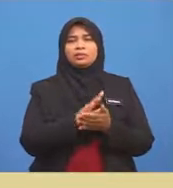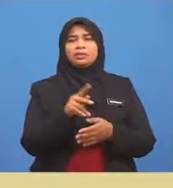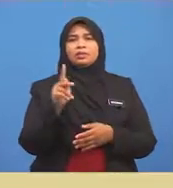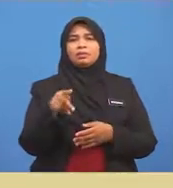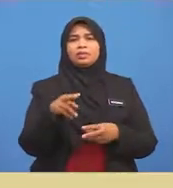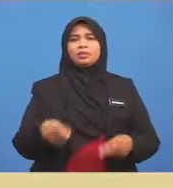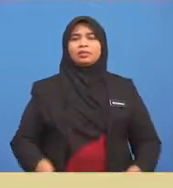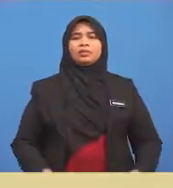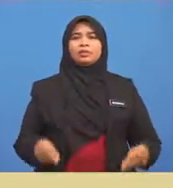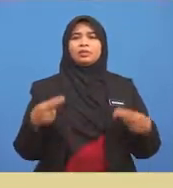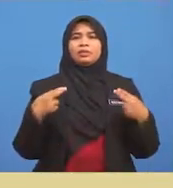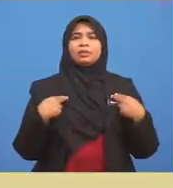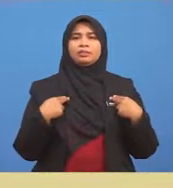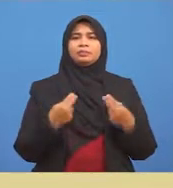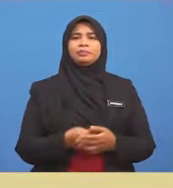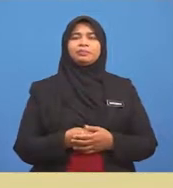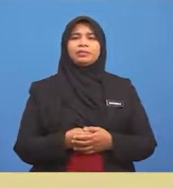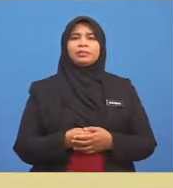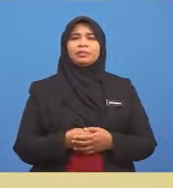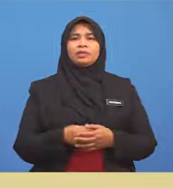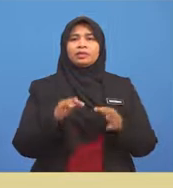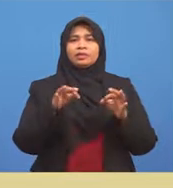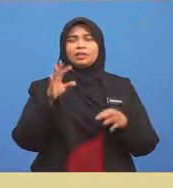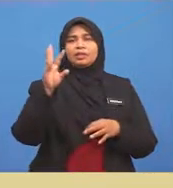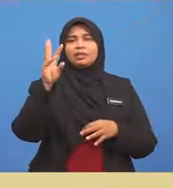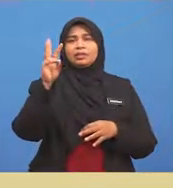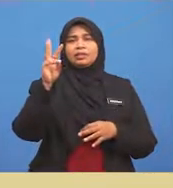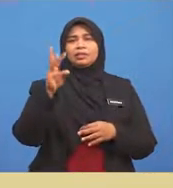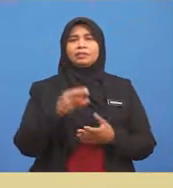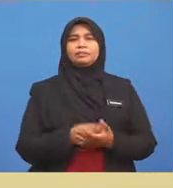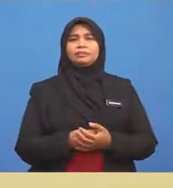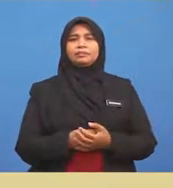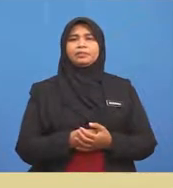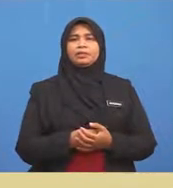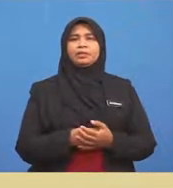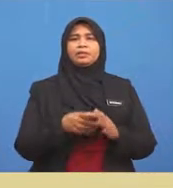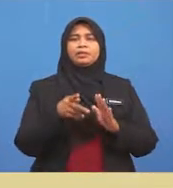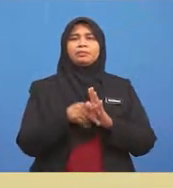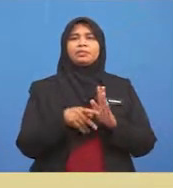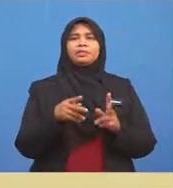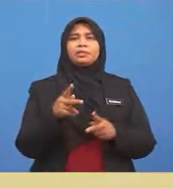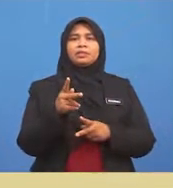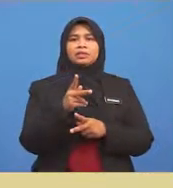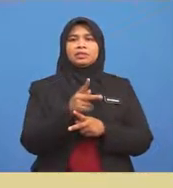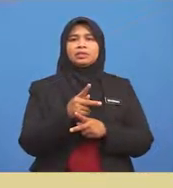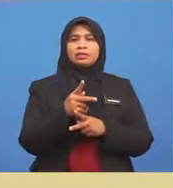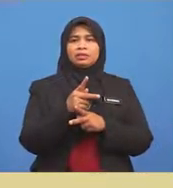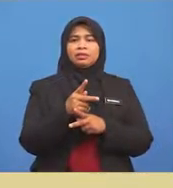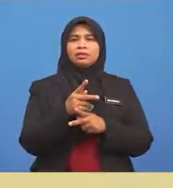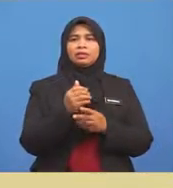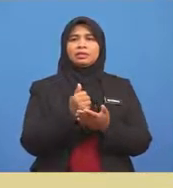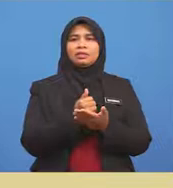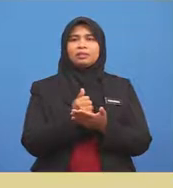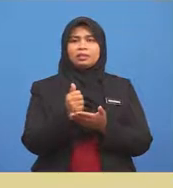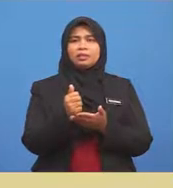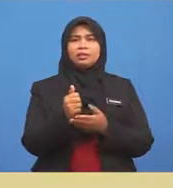mereka. Manakala ayat yang ke-6 dari surah yang sama menjelaskan sekiranya